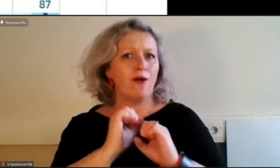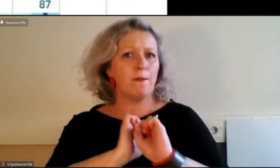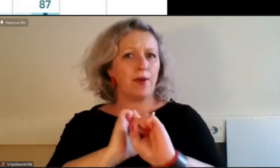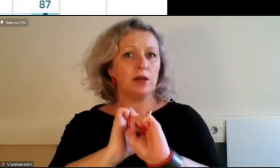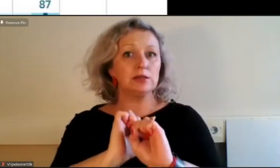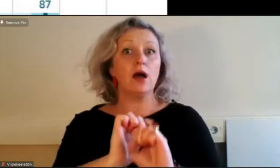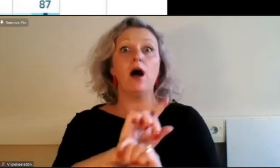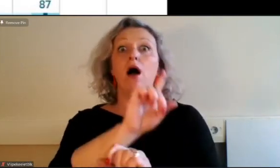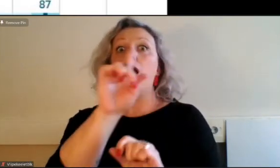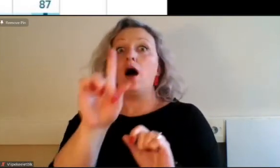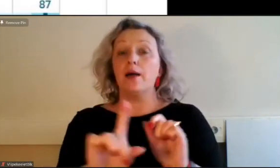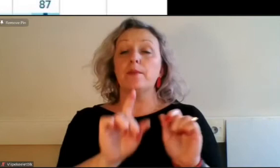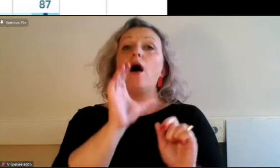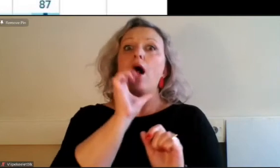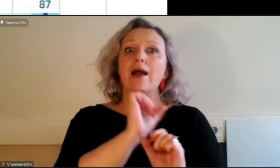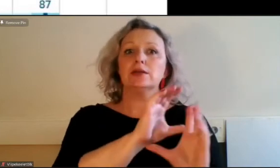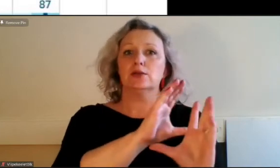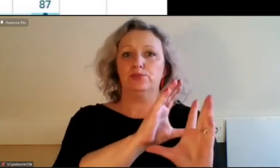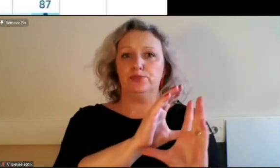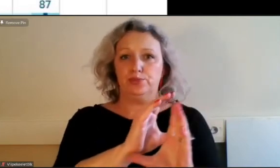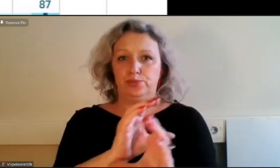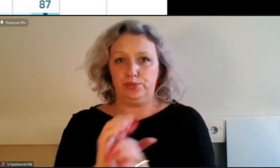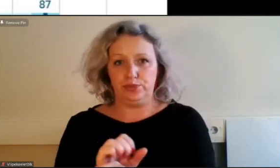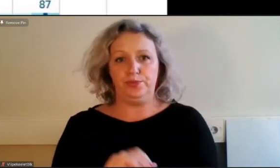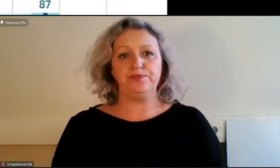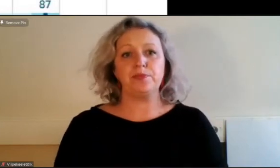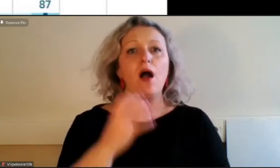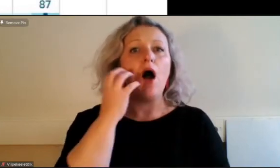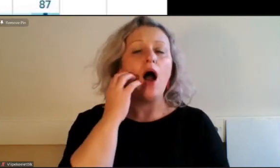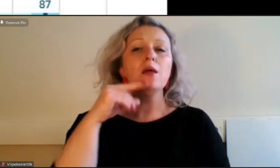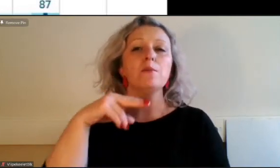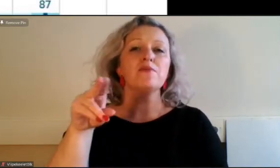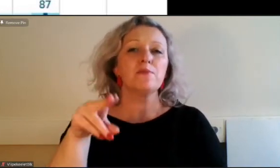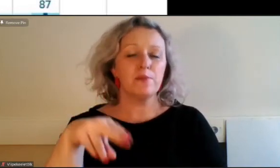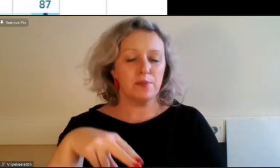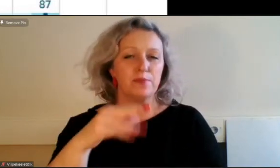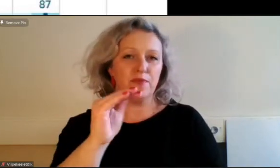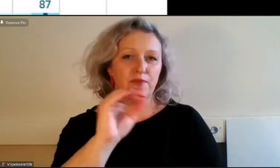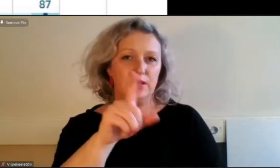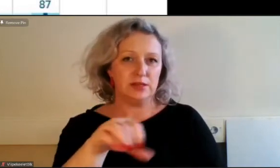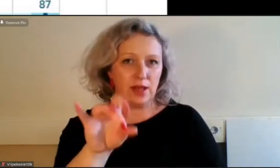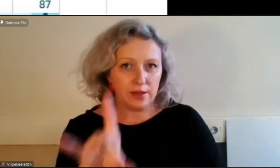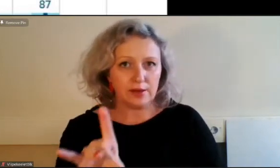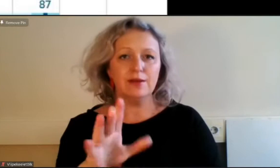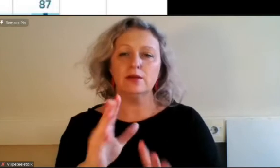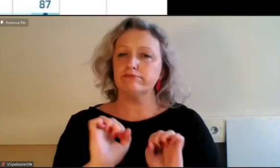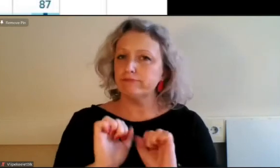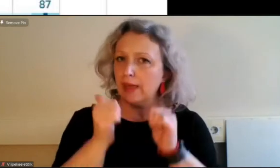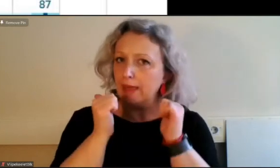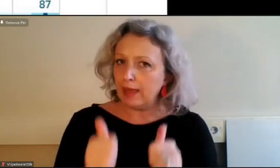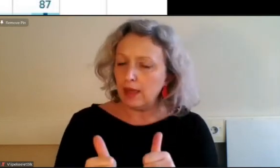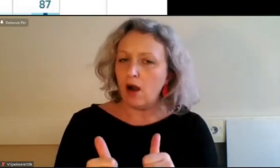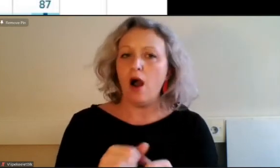läbipõdemisega saadud immuunsus on päris hea ja kui tuli delta, siis nii Pfizeri kui AstraZeneca